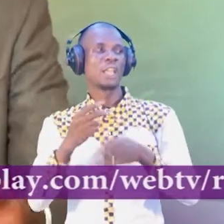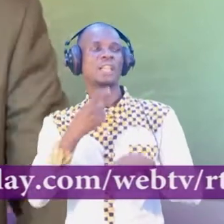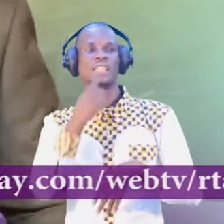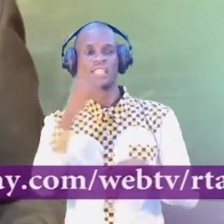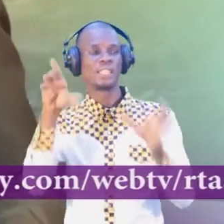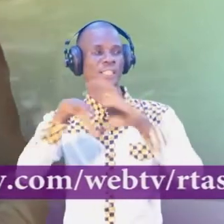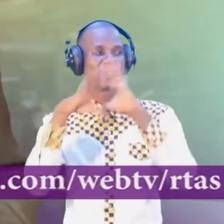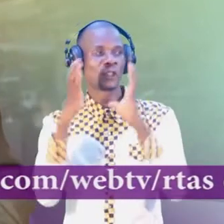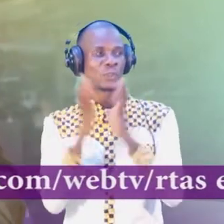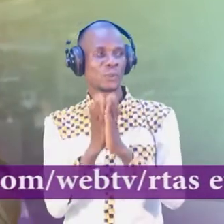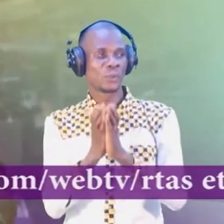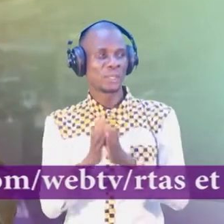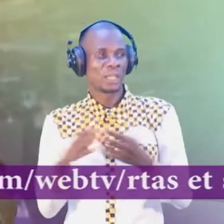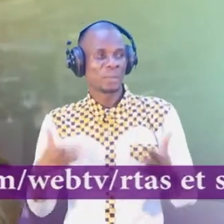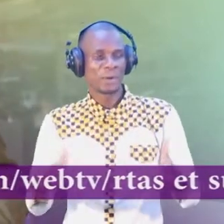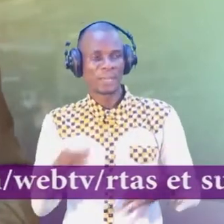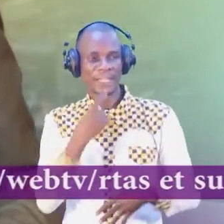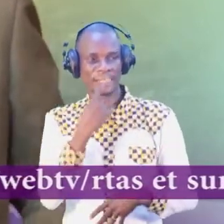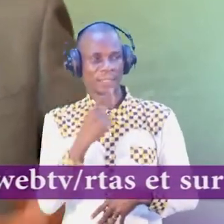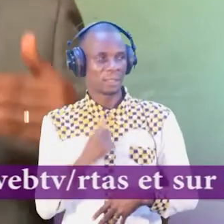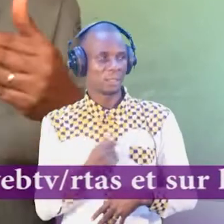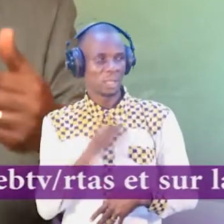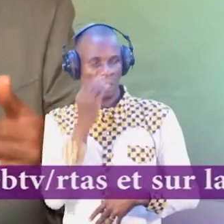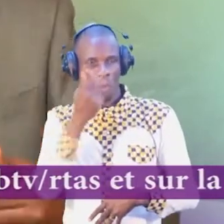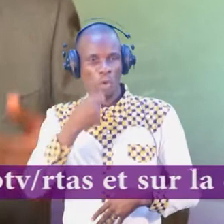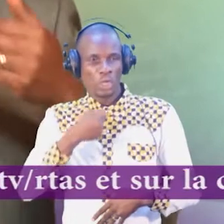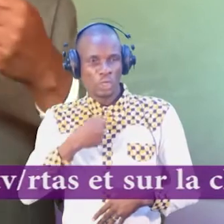naye kosunga yo na kambo nio na bowumbu,